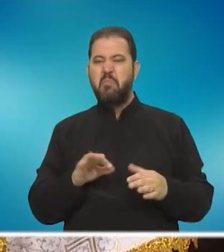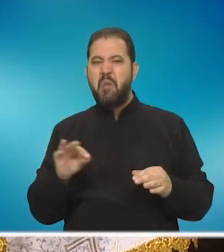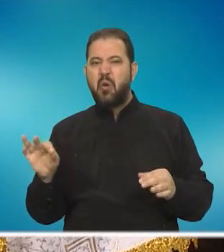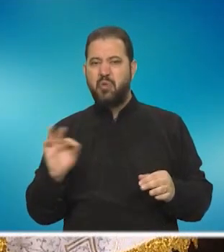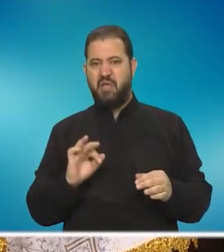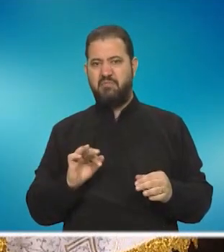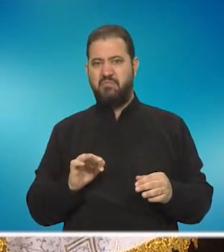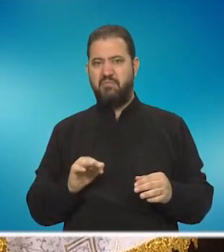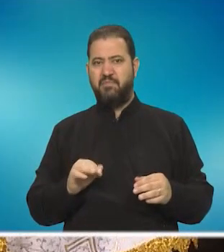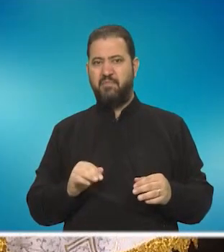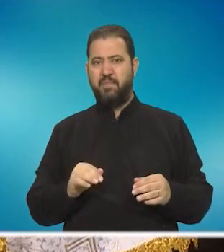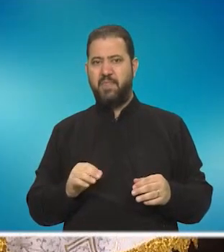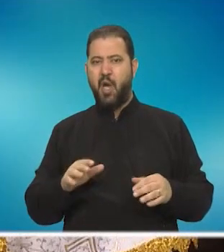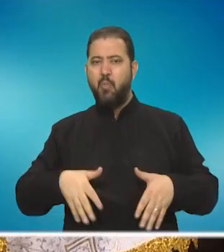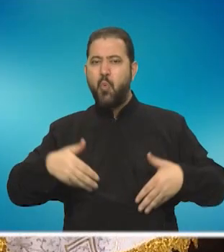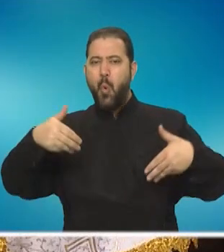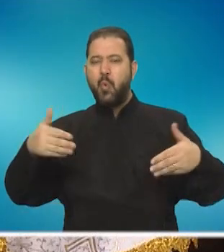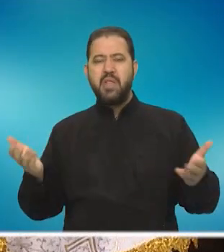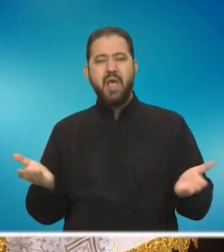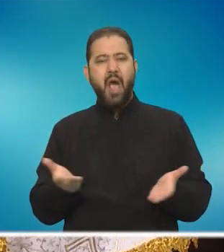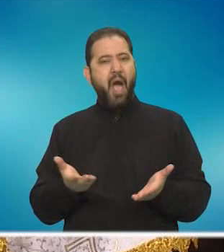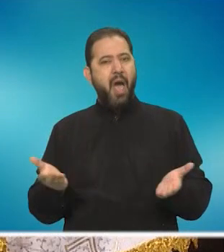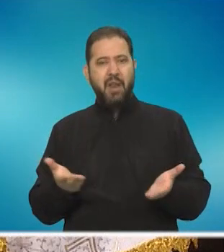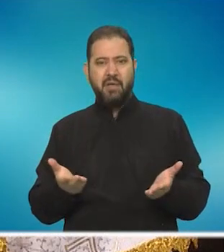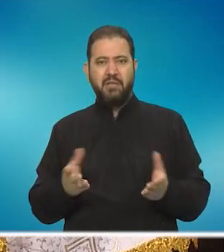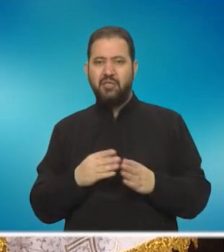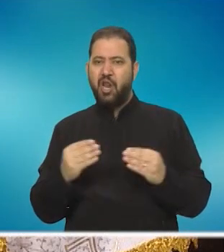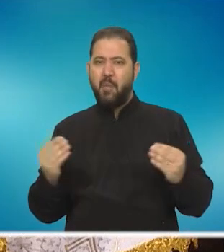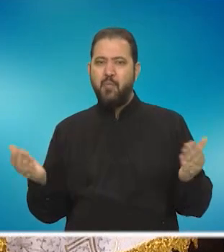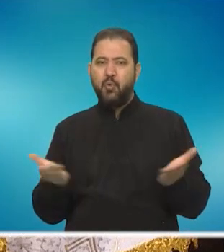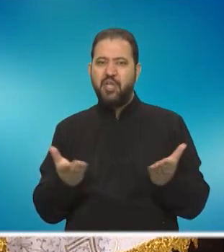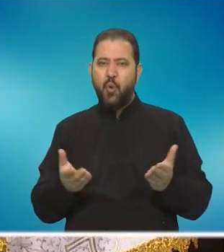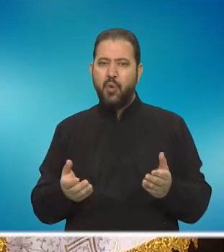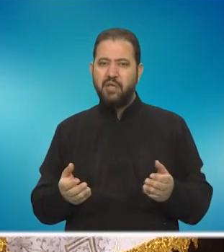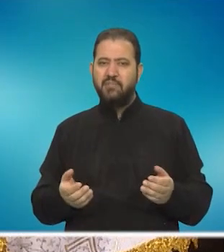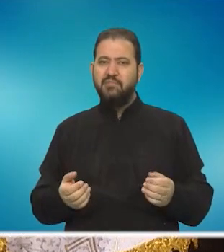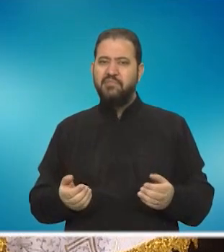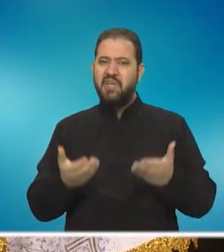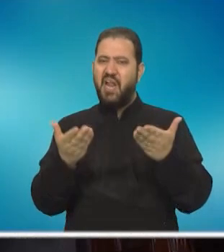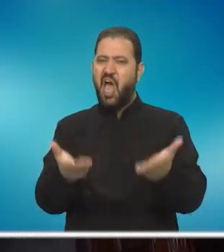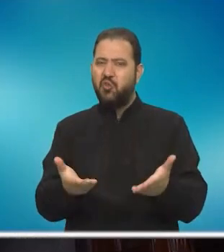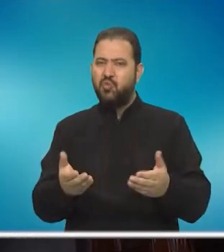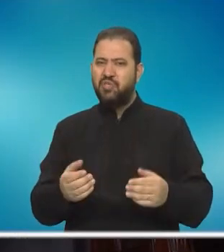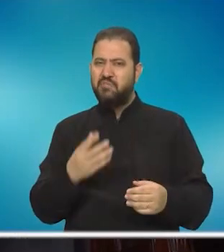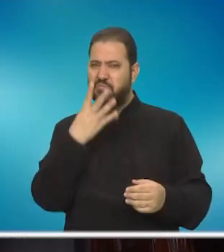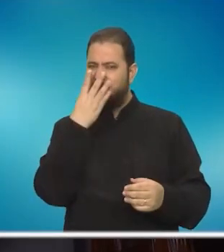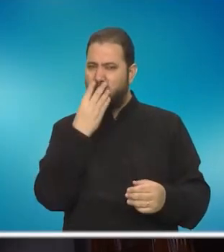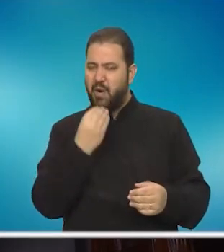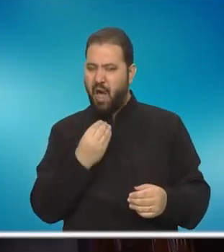în mod paradoxal, au bucurii care de cele mai multe ori le aduc tristețe. De